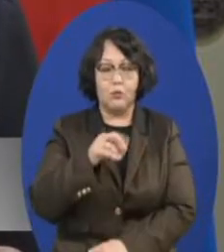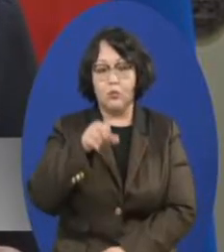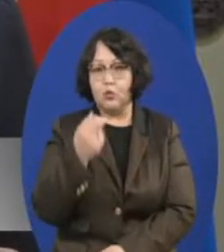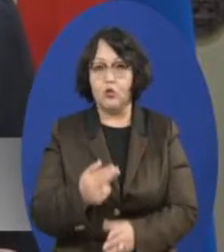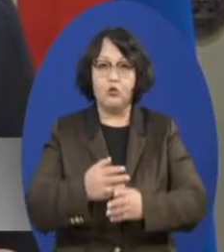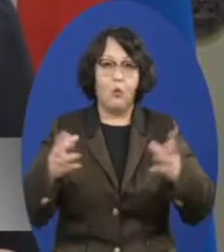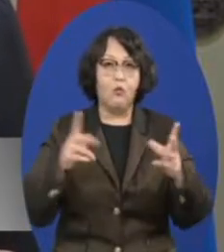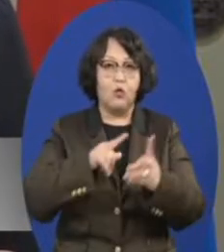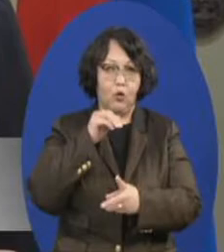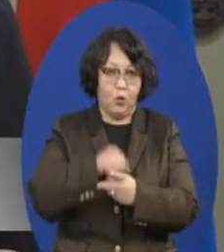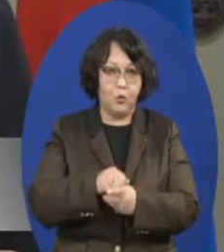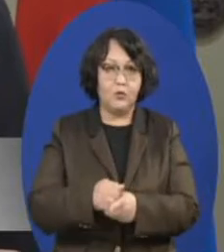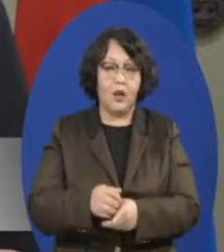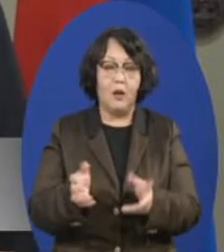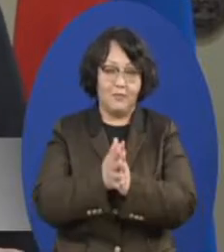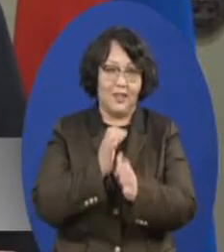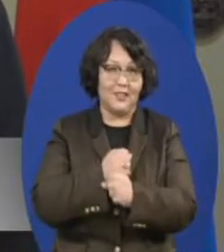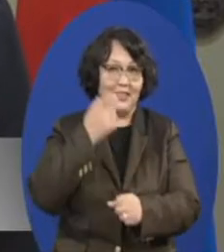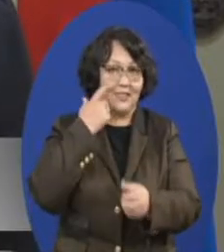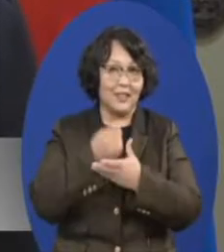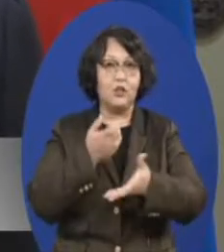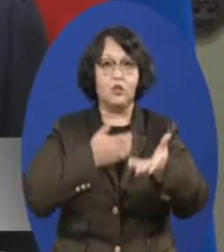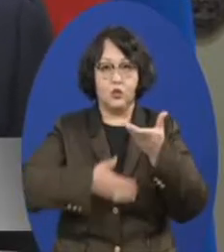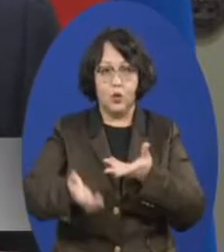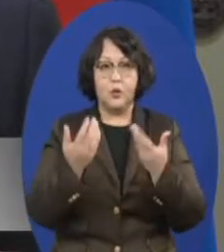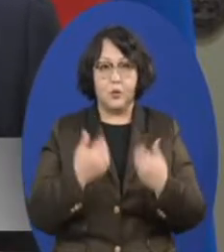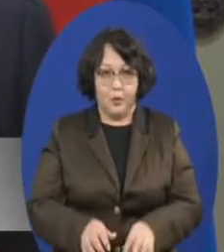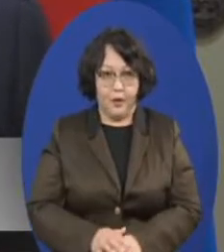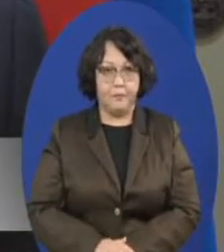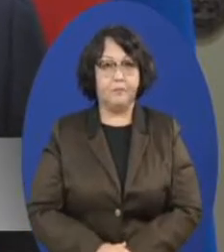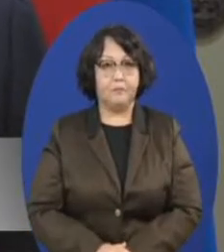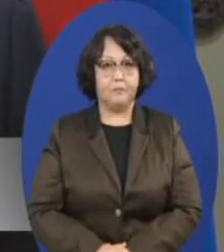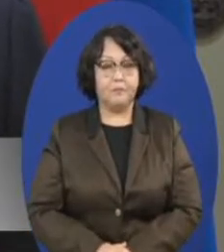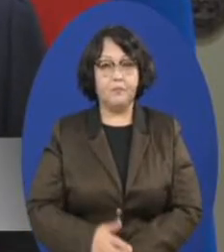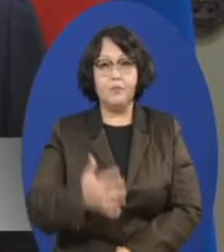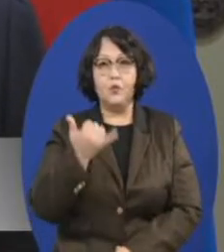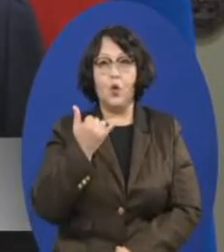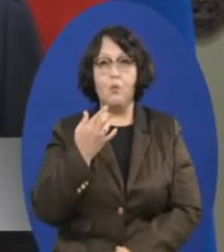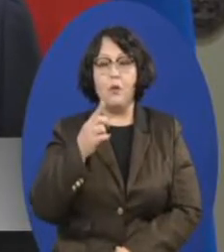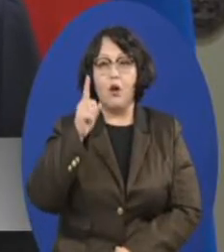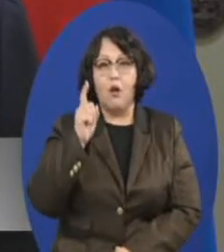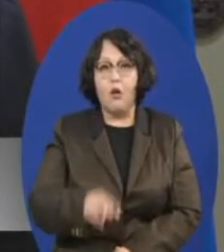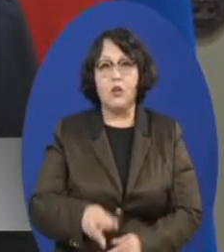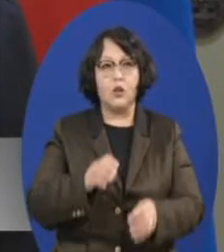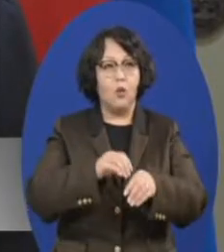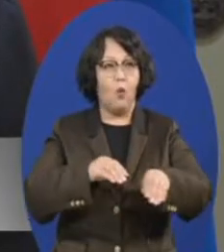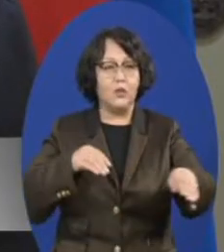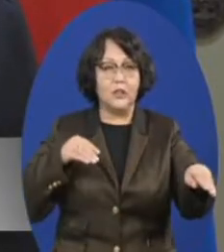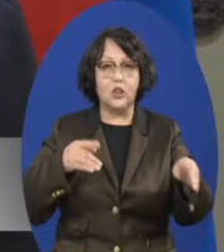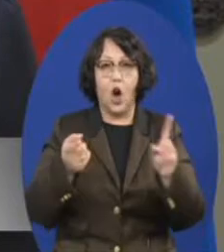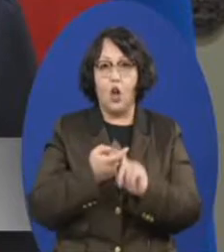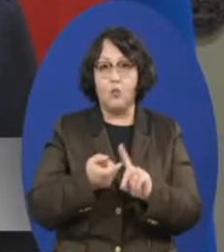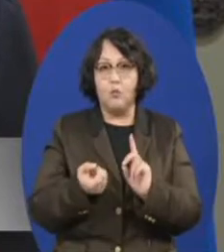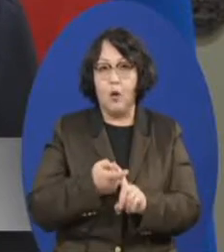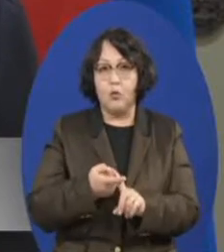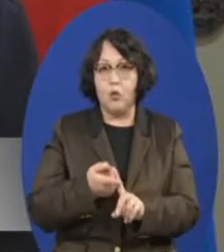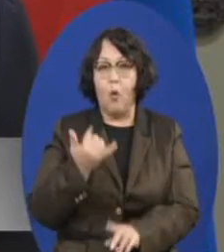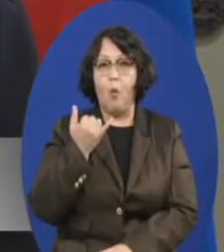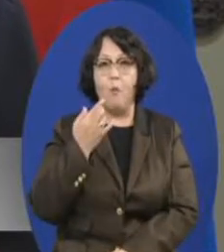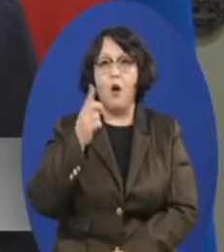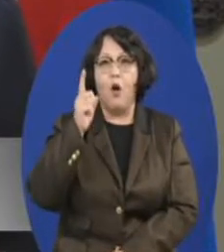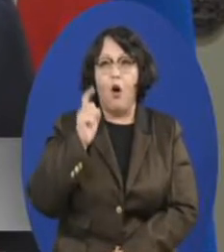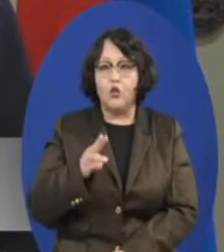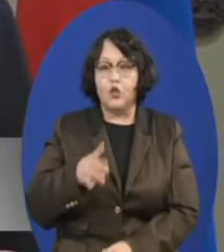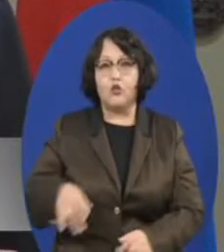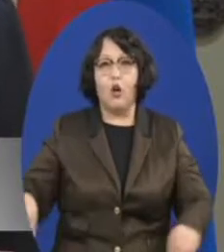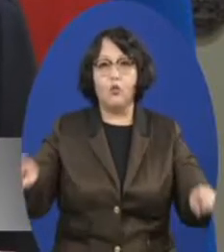хөрөнгө оруулалтын дээр хамтарч ажиллах талаар санал бас солилцсон байж байгаа. За мөн Улаанбаатар хотын төвчрэлтэй холбоотой Улаанбаатар